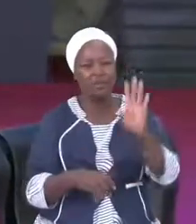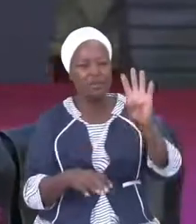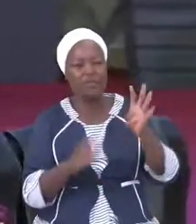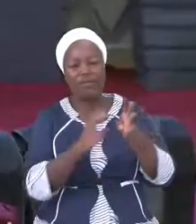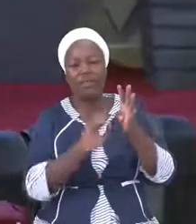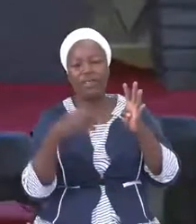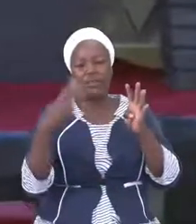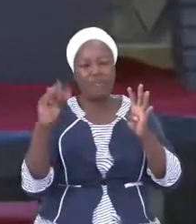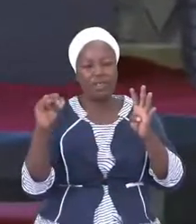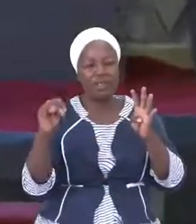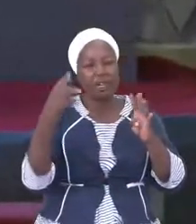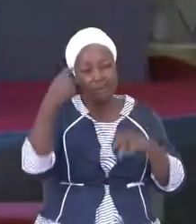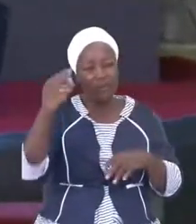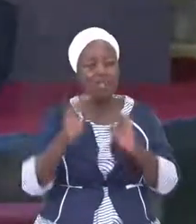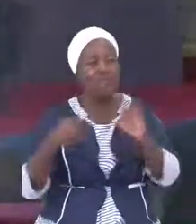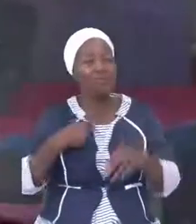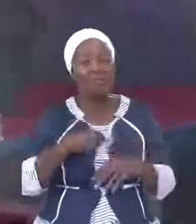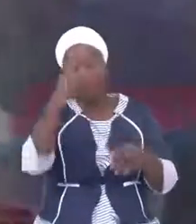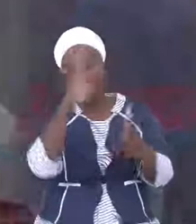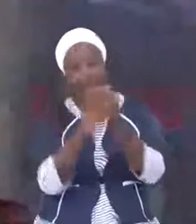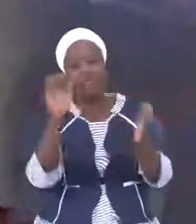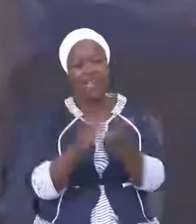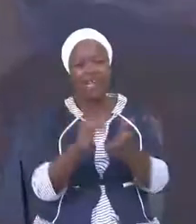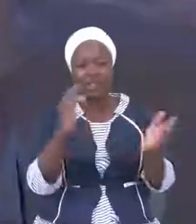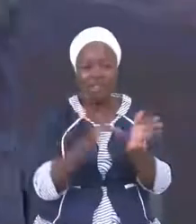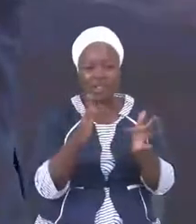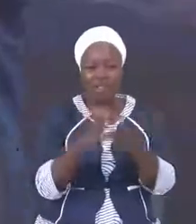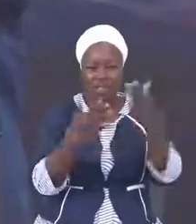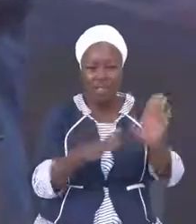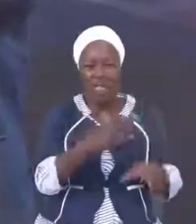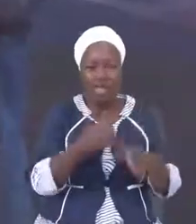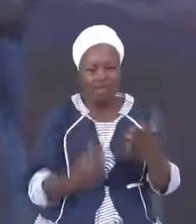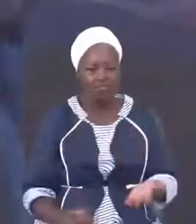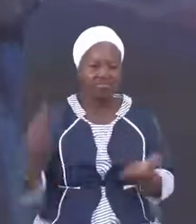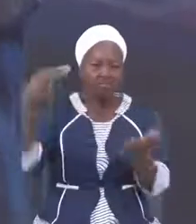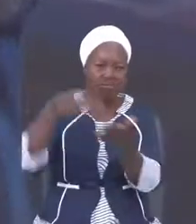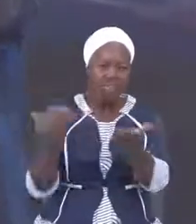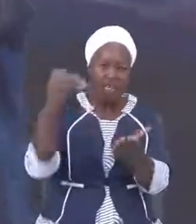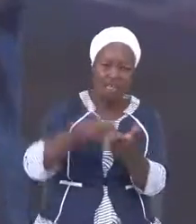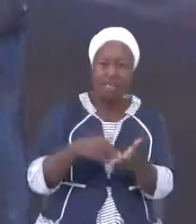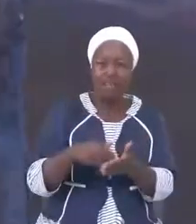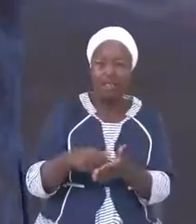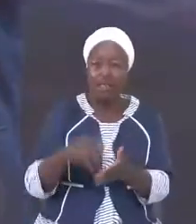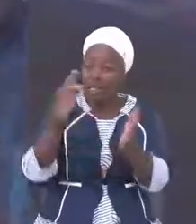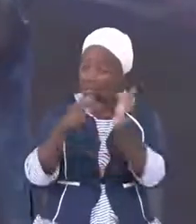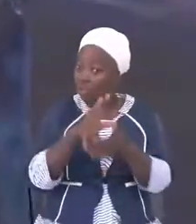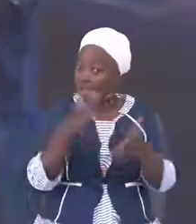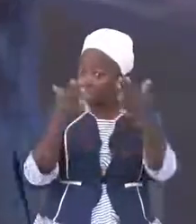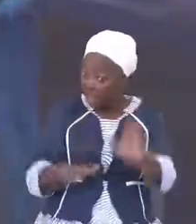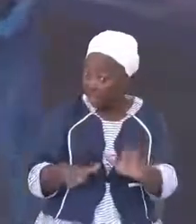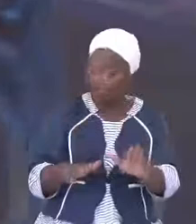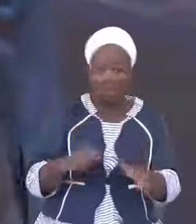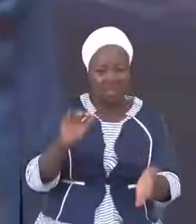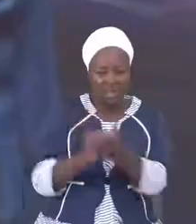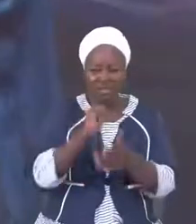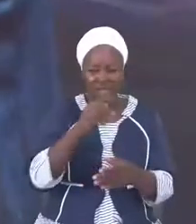Premier Thessaloniciens 4, 14. Car si nous croyons que Jésus est mort et qu'il est ressuscité, il est mort, ce n'est pas la